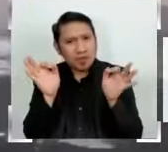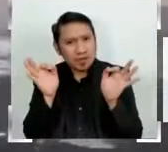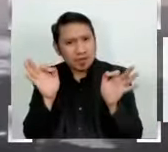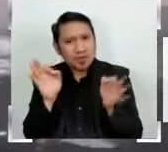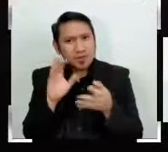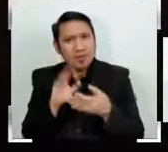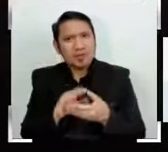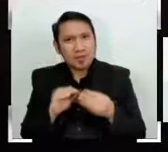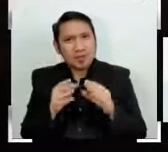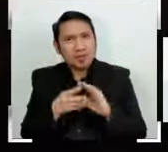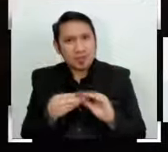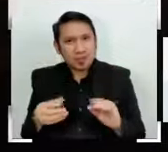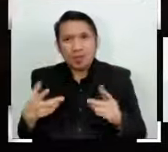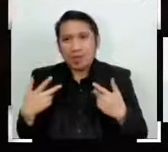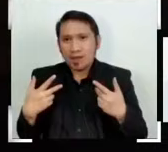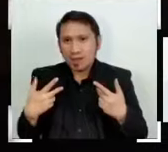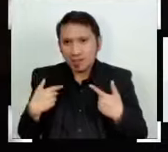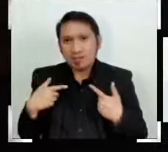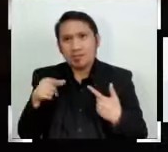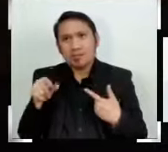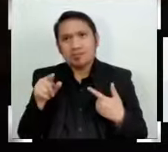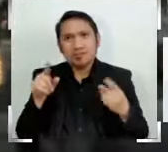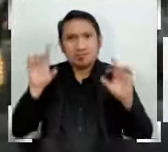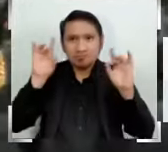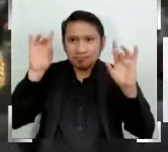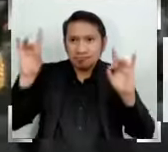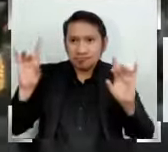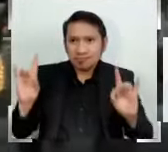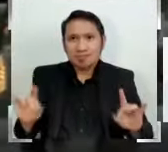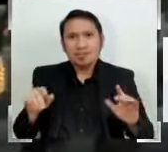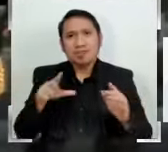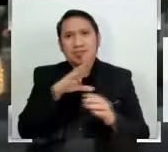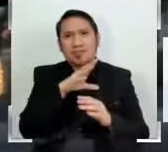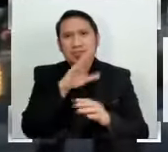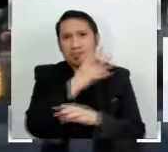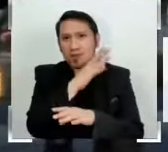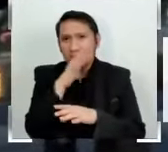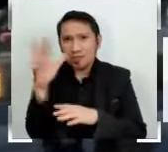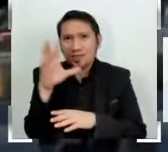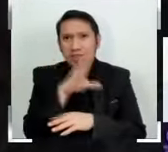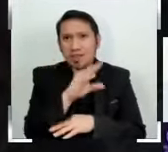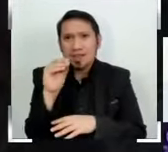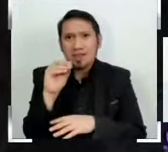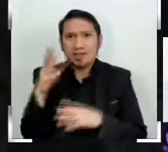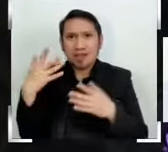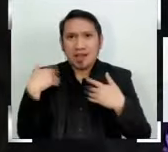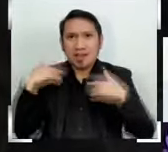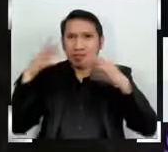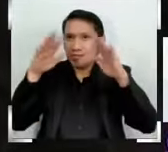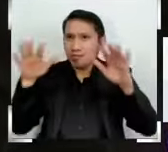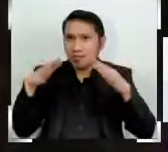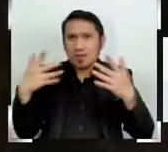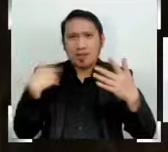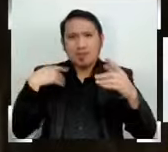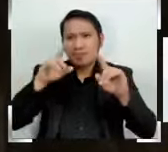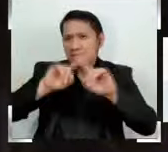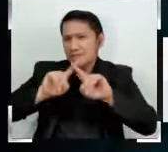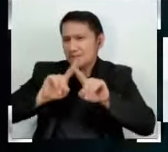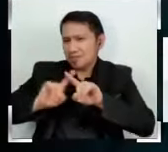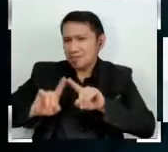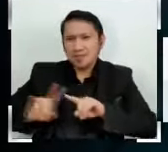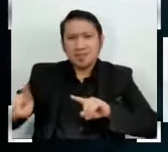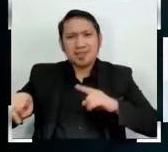mga namamasyal ang nagniningning na Christmas lights at 40-foot Christmas tree na puno ng mga pailaw at kumikislap ng mga